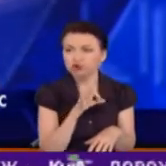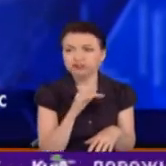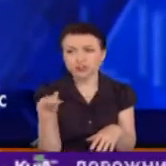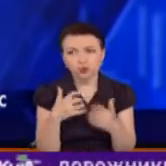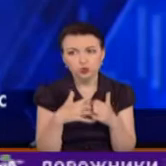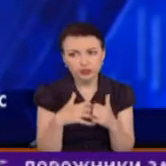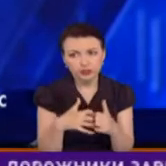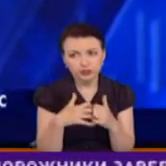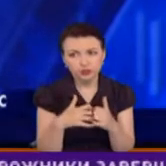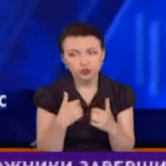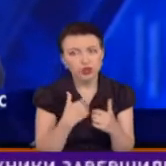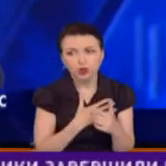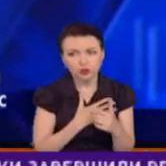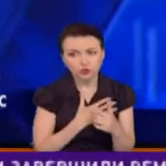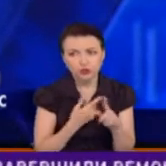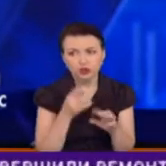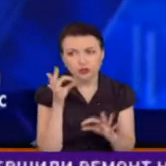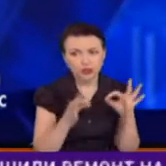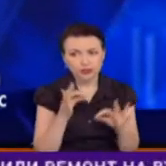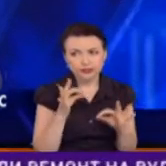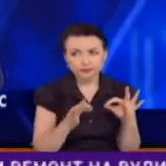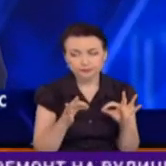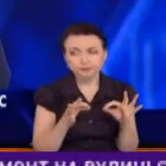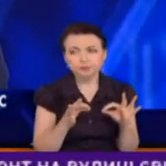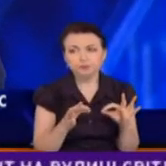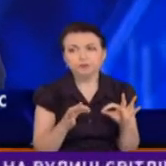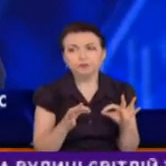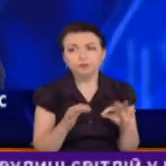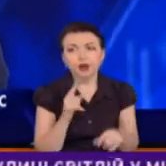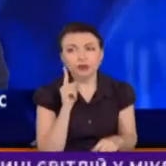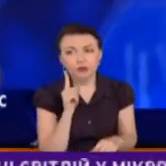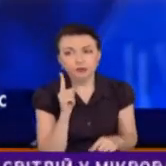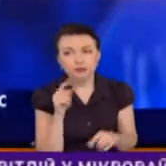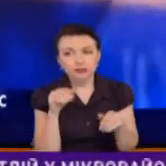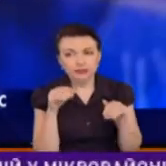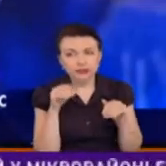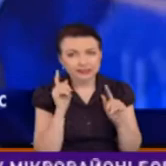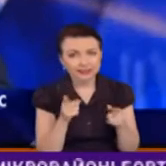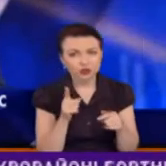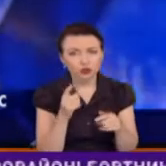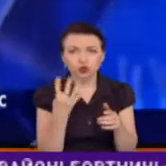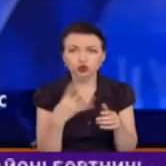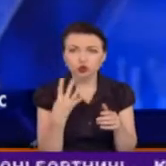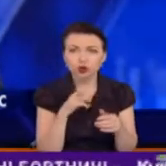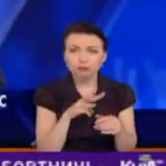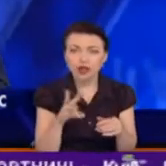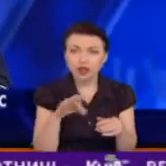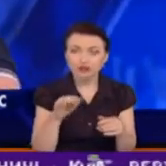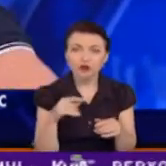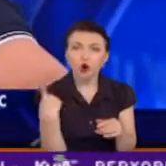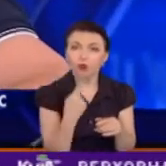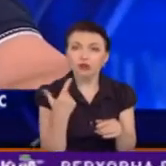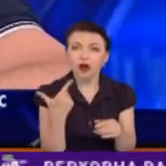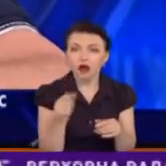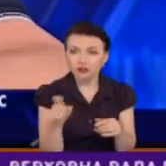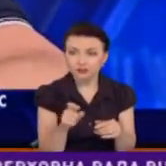статистику, яку дуже полюбляє цей Держкомстат давати. Але там дійсно зашито 40 мільярдів – це облгази. В